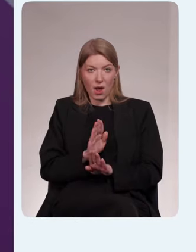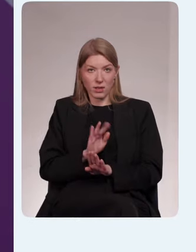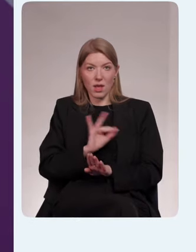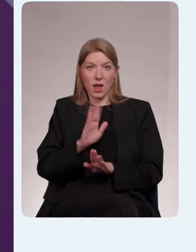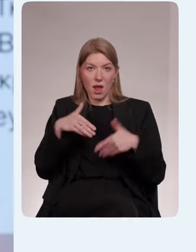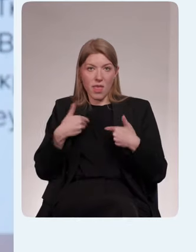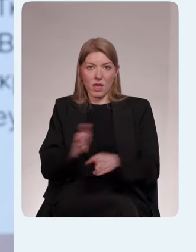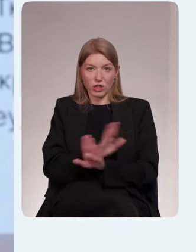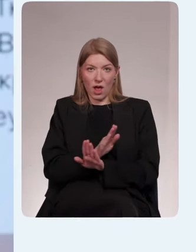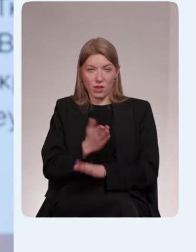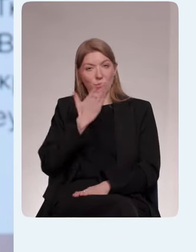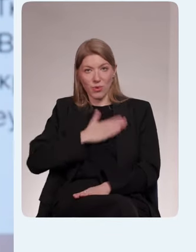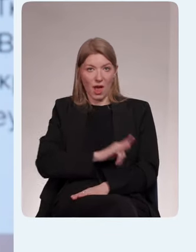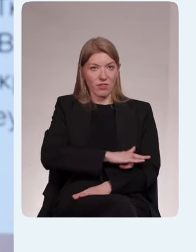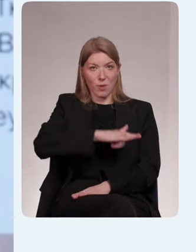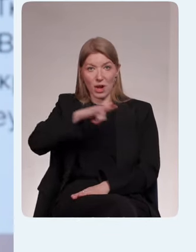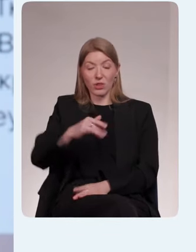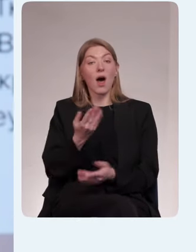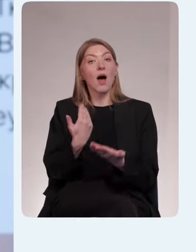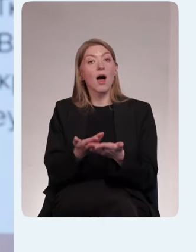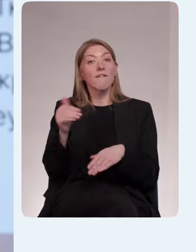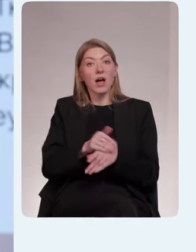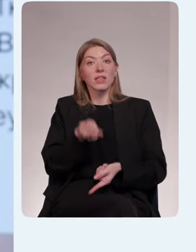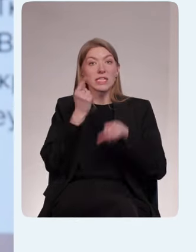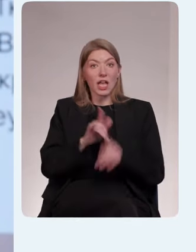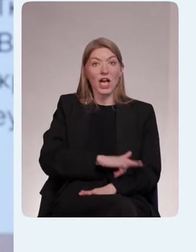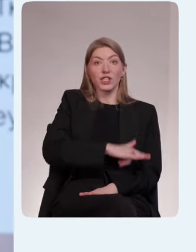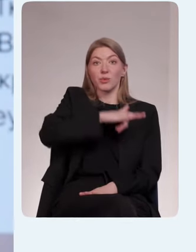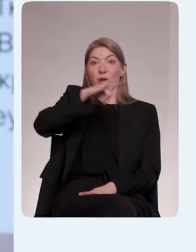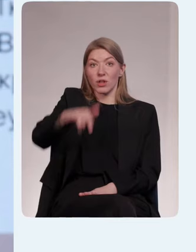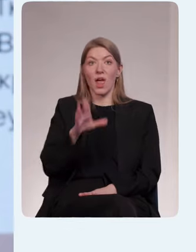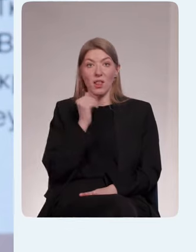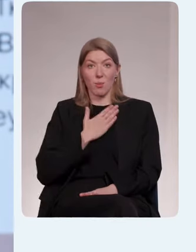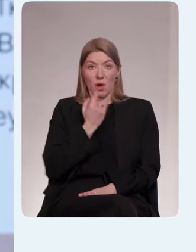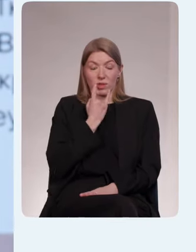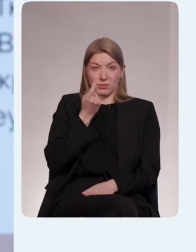полета. Настоящий перелет, когда моя батарейка садится вместе с самолетом, я